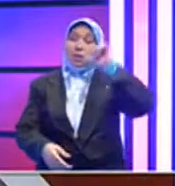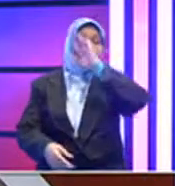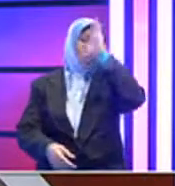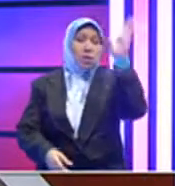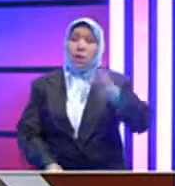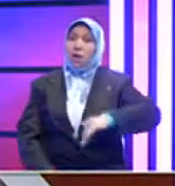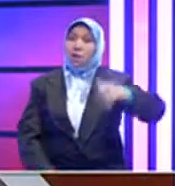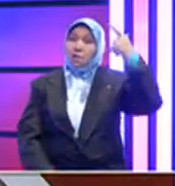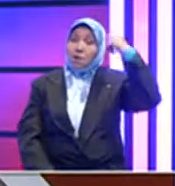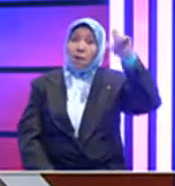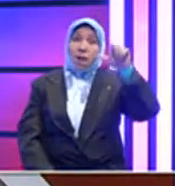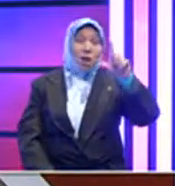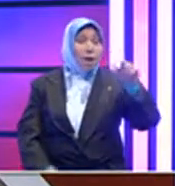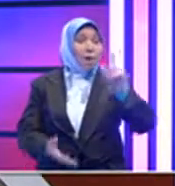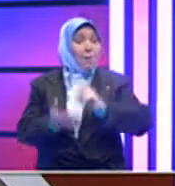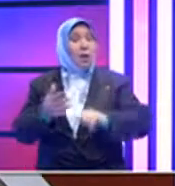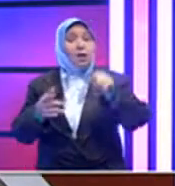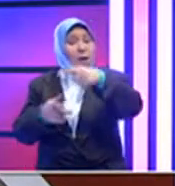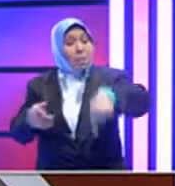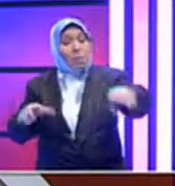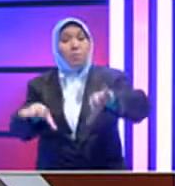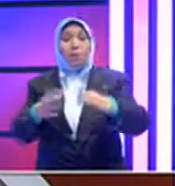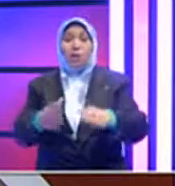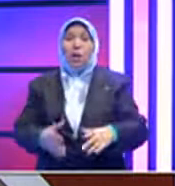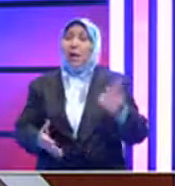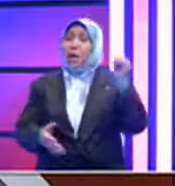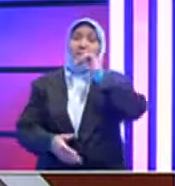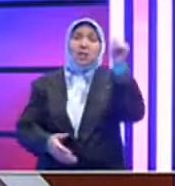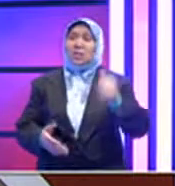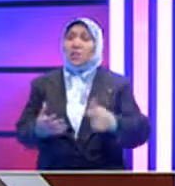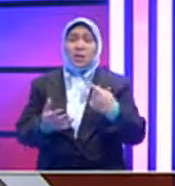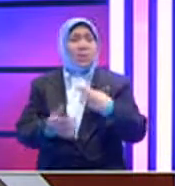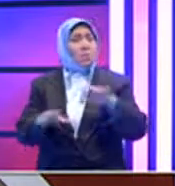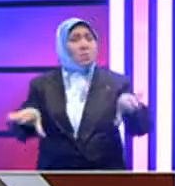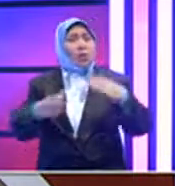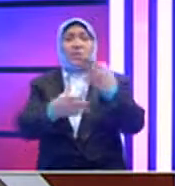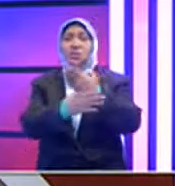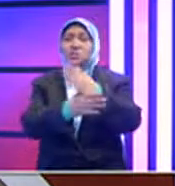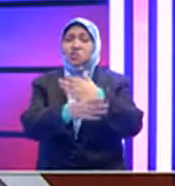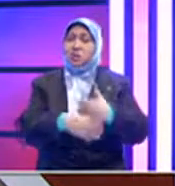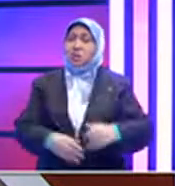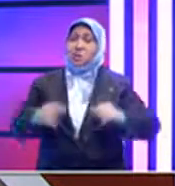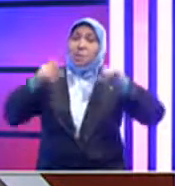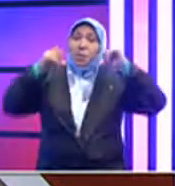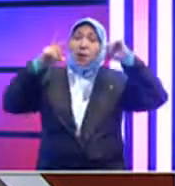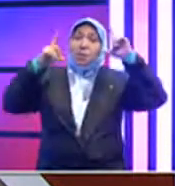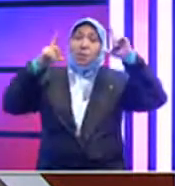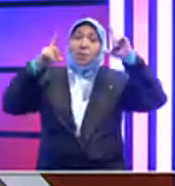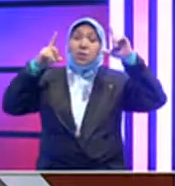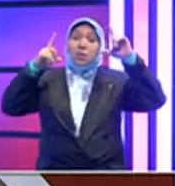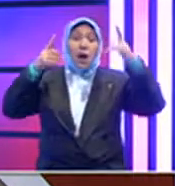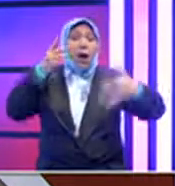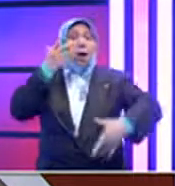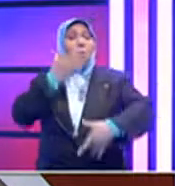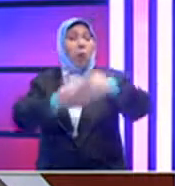pada apa yang kamu lakukan maksudnya Tuan aku saja kita buat kita Syekh kita bangun Apa saatnya bangun